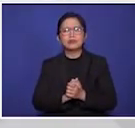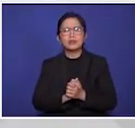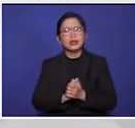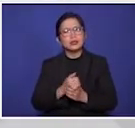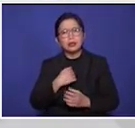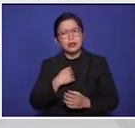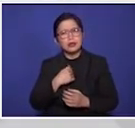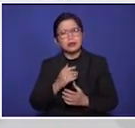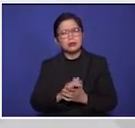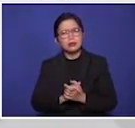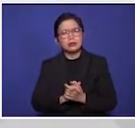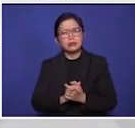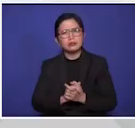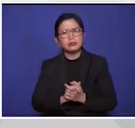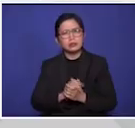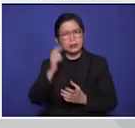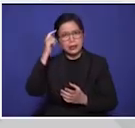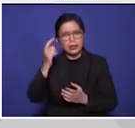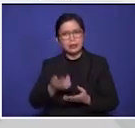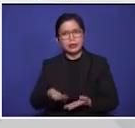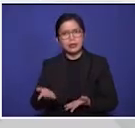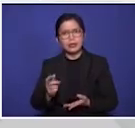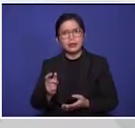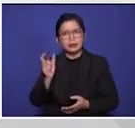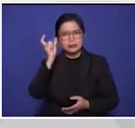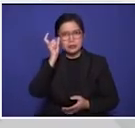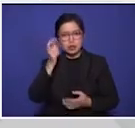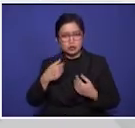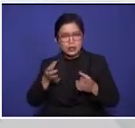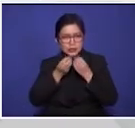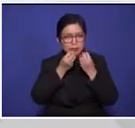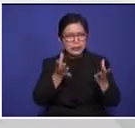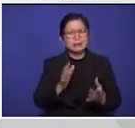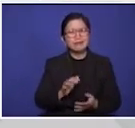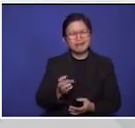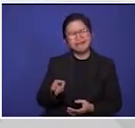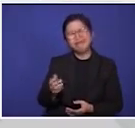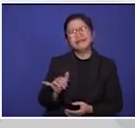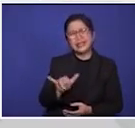Pak apa yang disampaikan oleh Pak Sandi mirip-mirip yang sudah saya sampaikan